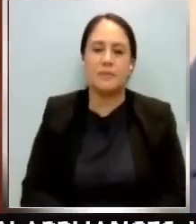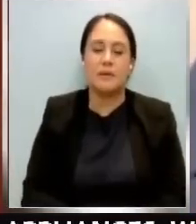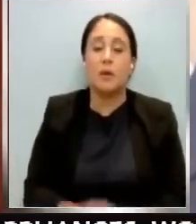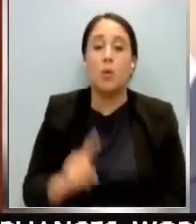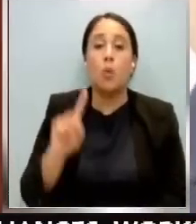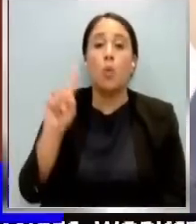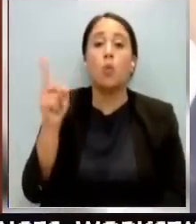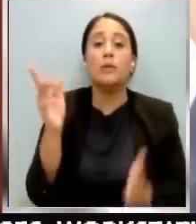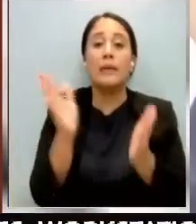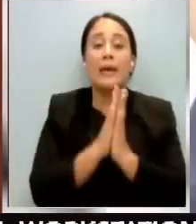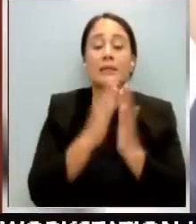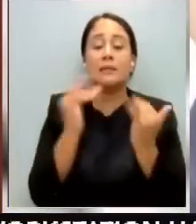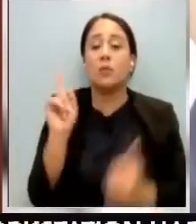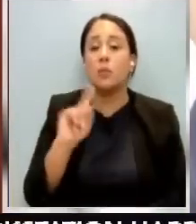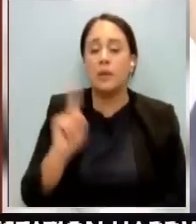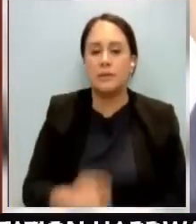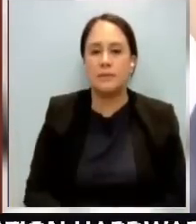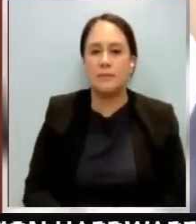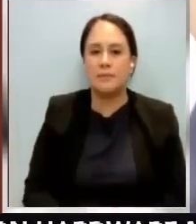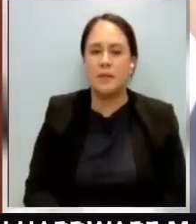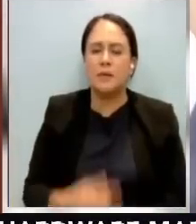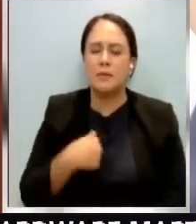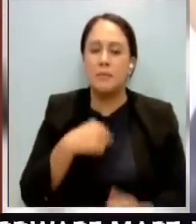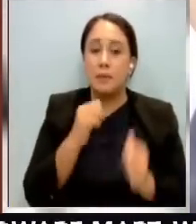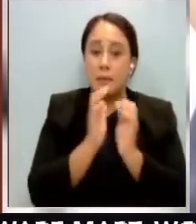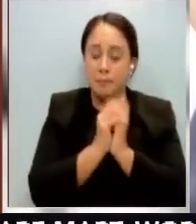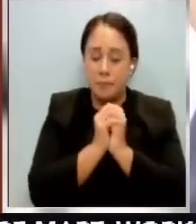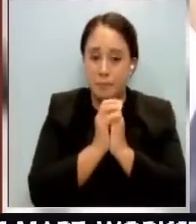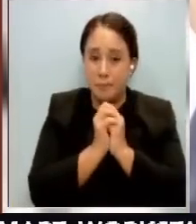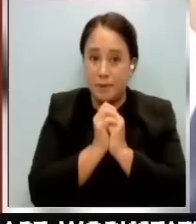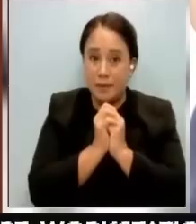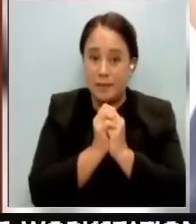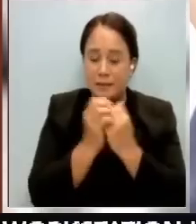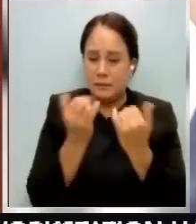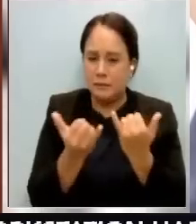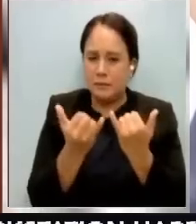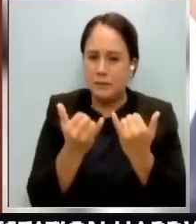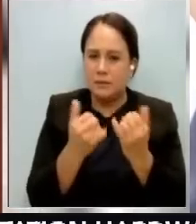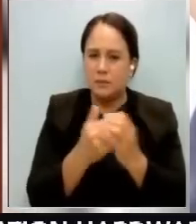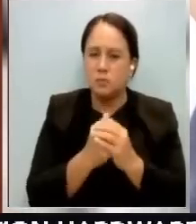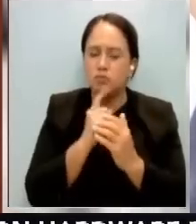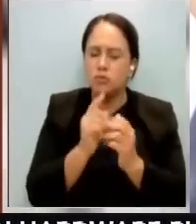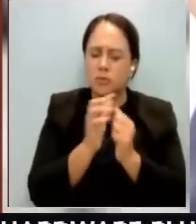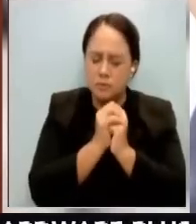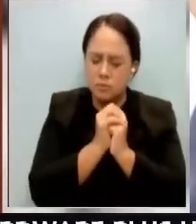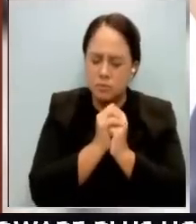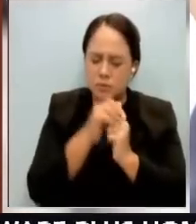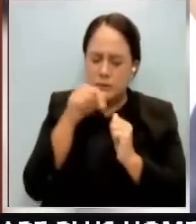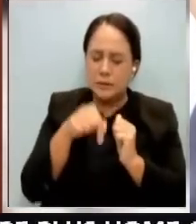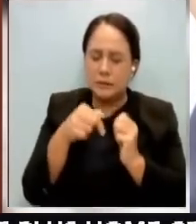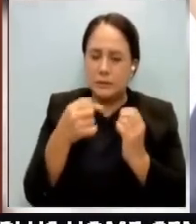ngayon. Pinagdadasal ko tong araw na to. Sobrang pinagdasal ko tong araw na to.